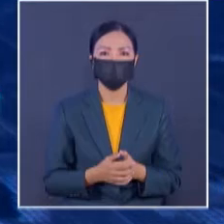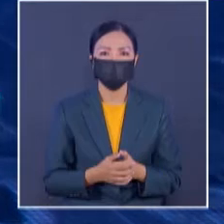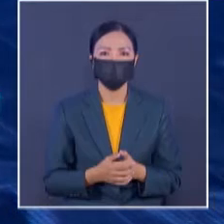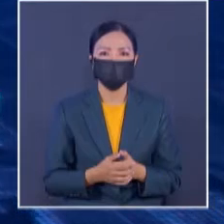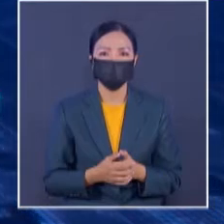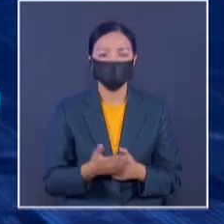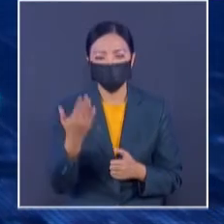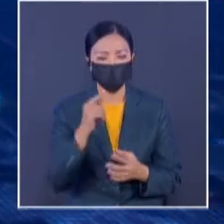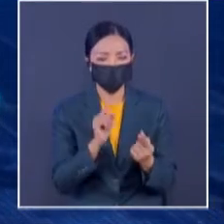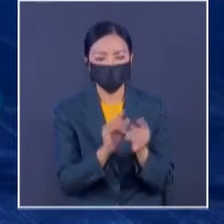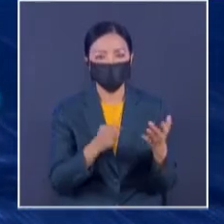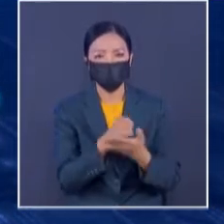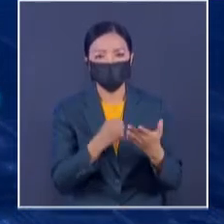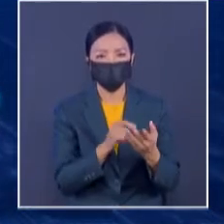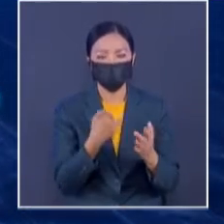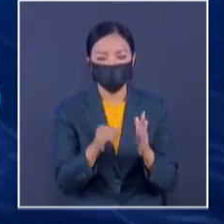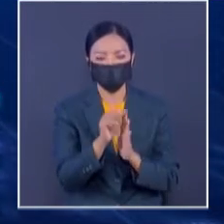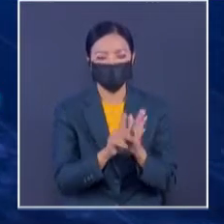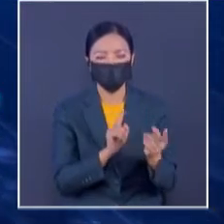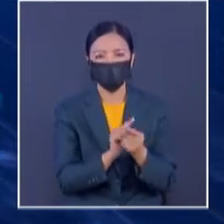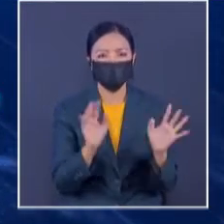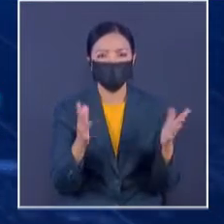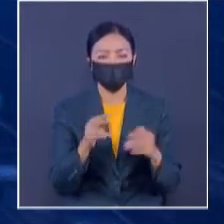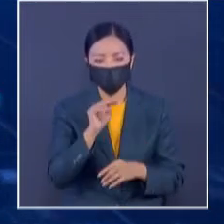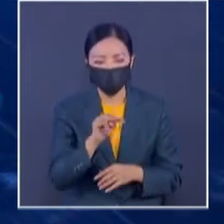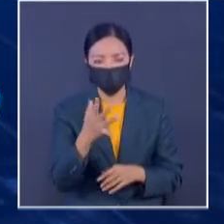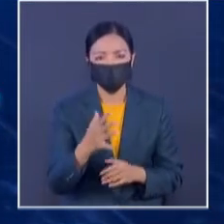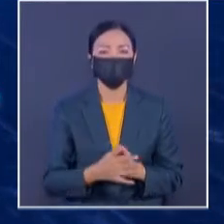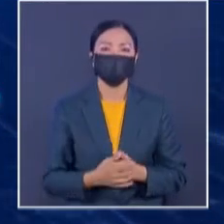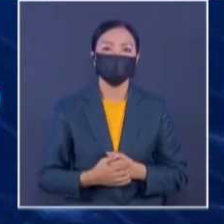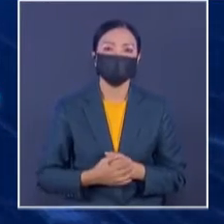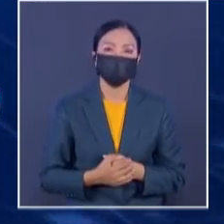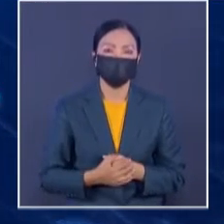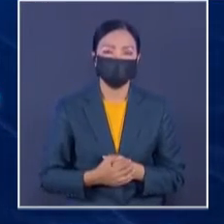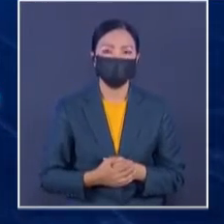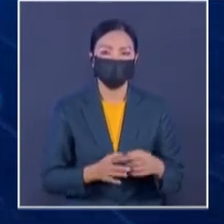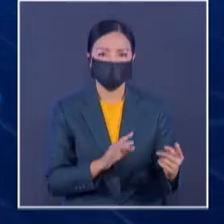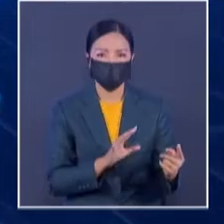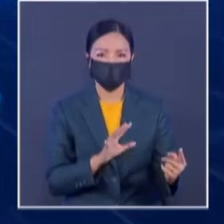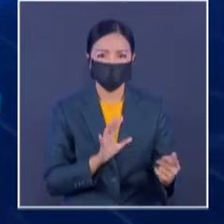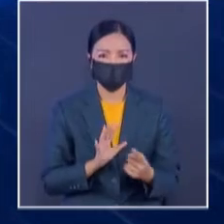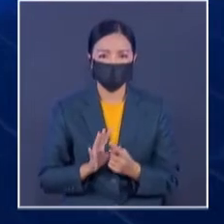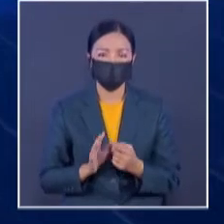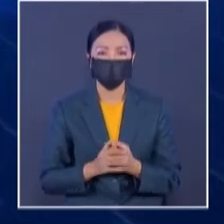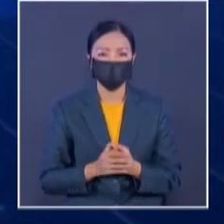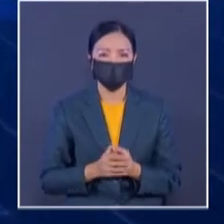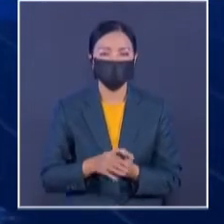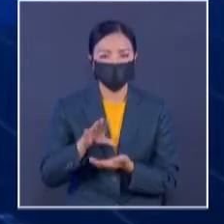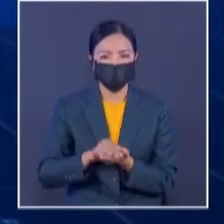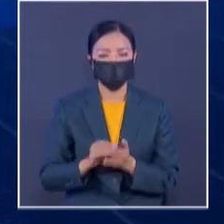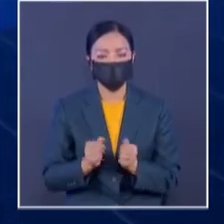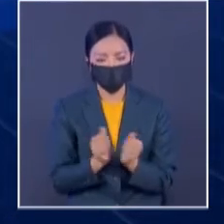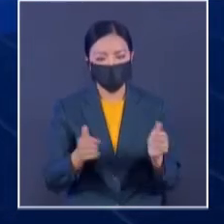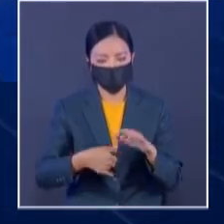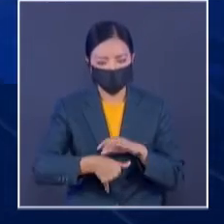บสิ่งผิดกฎหมายนะครับในติดก็ได้ข้อมูลไว้ในระดับหนึ่งนะครับก็ปล่อยตั